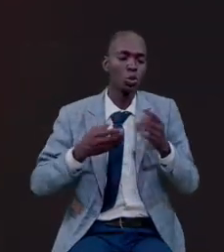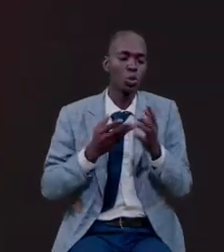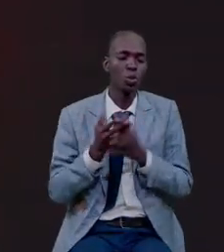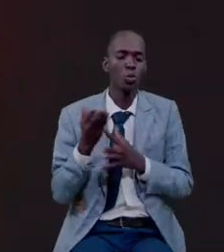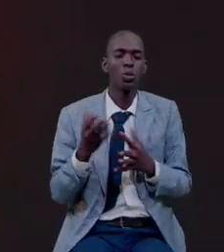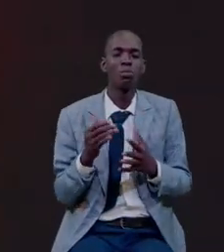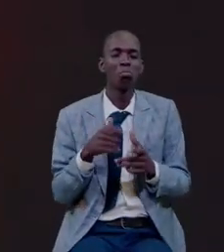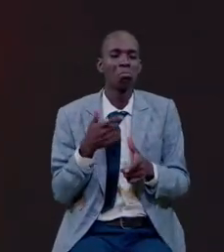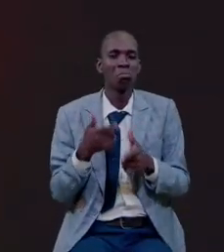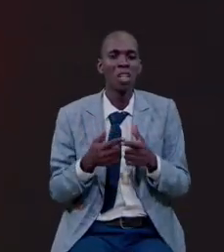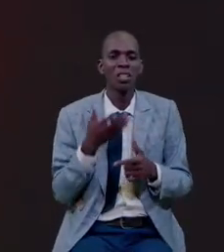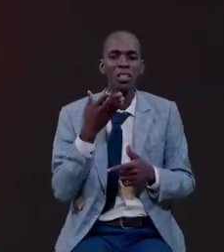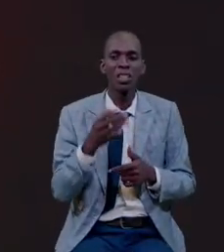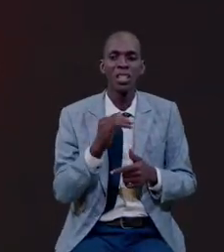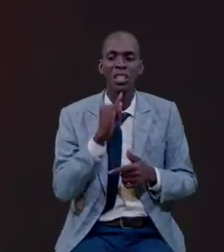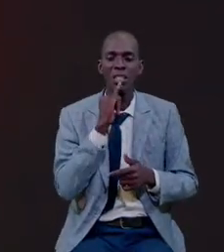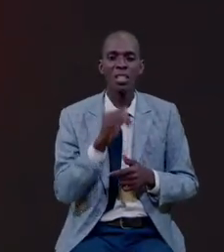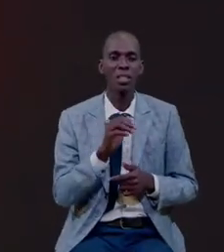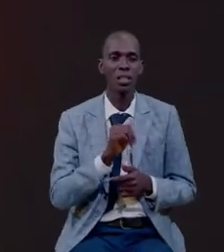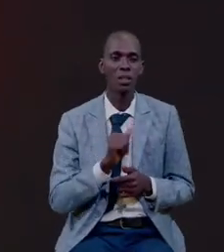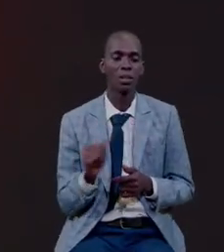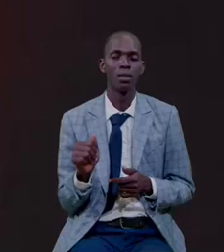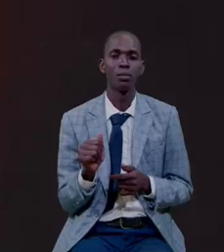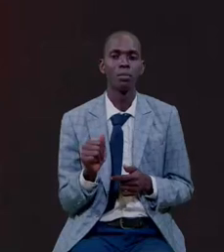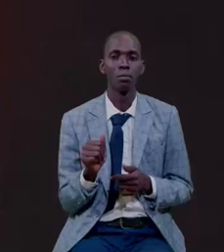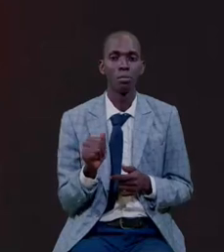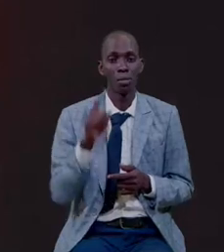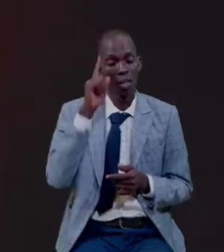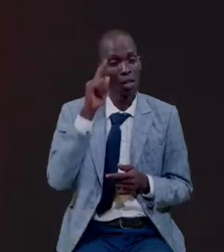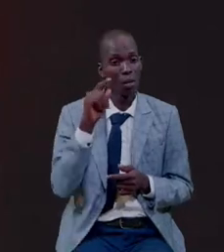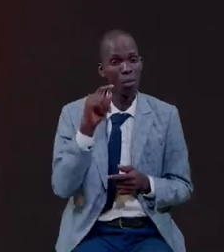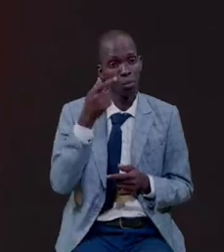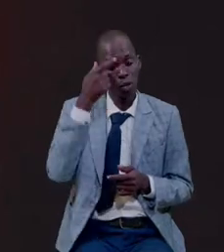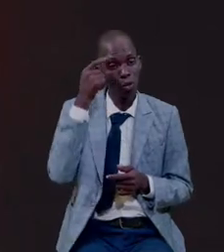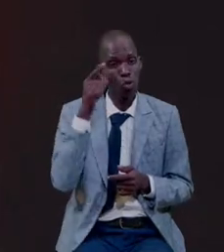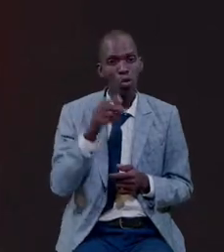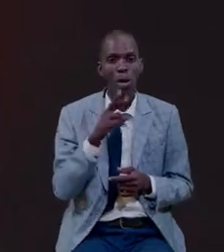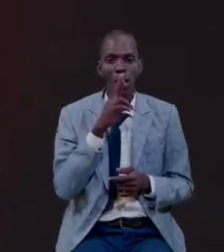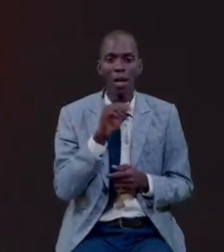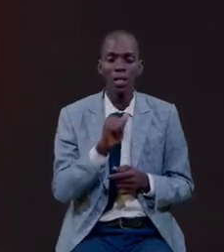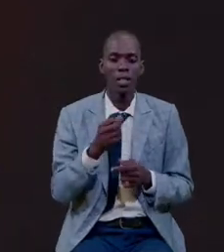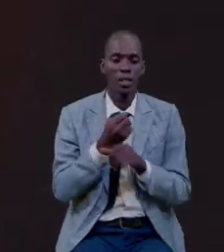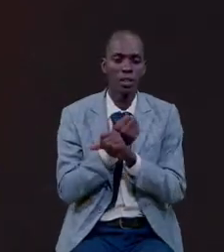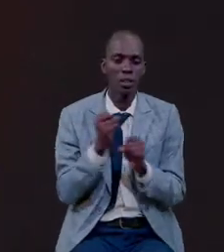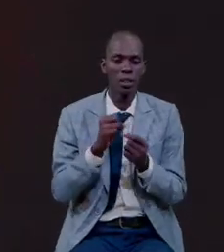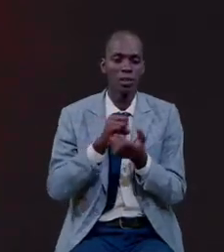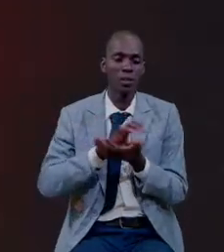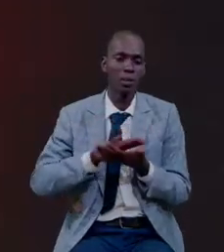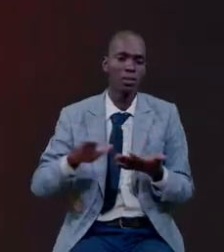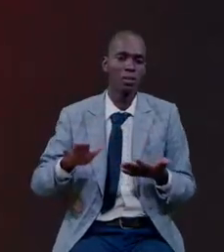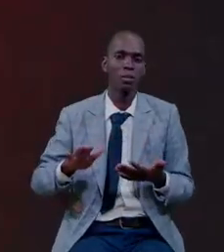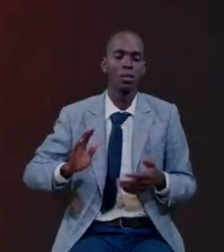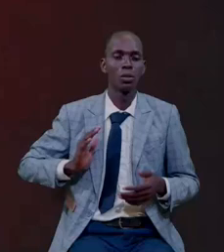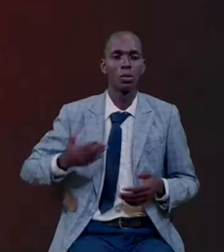il y a le dénigrement, la honte, l'outrage, parce que tu es une âme sauvée, sanctifiée. Si vous